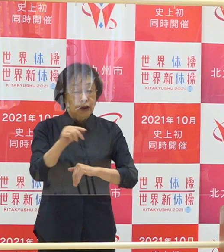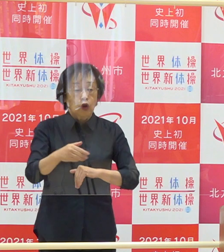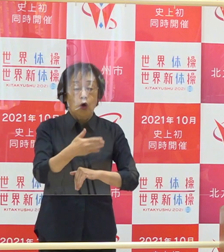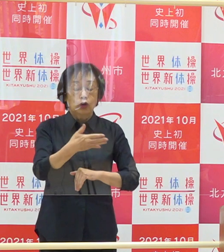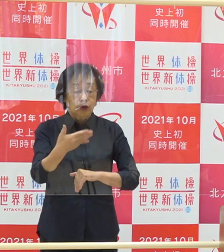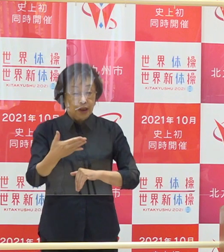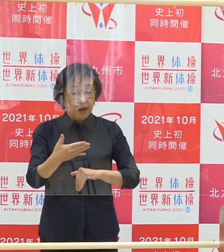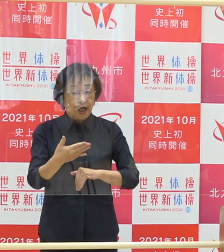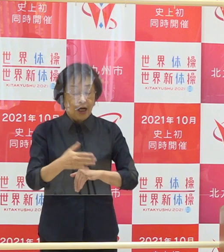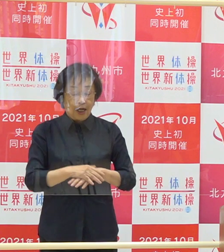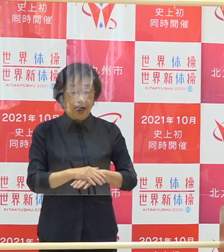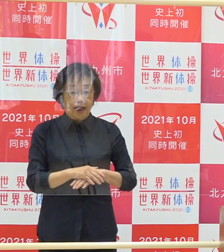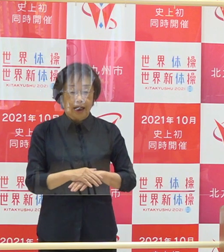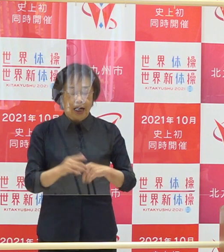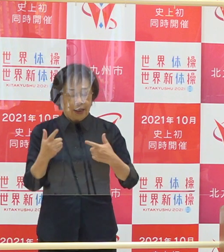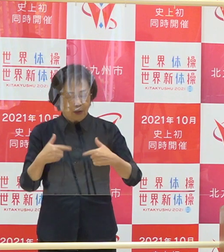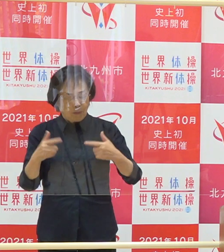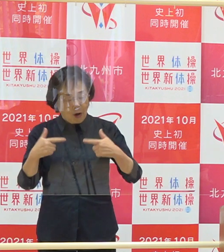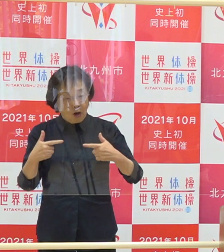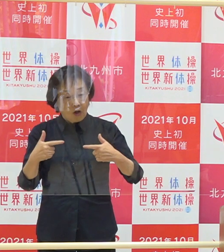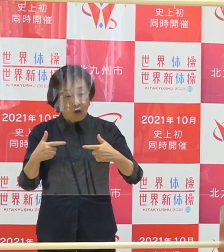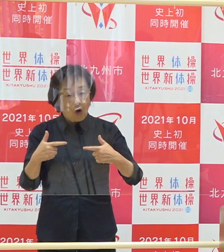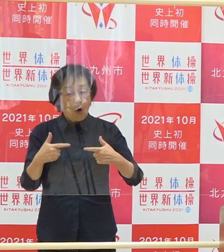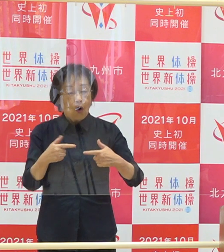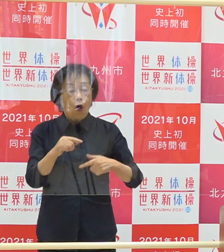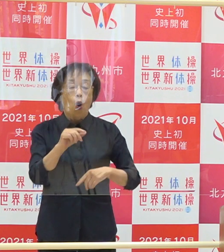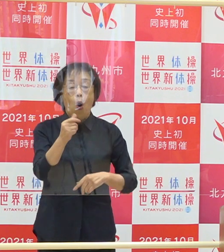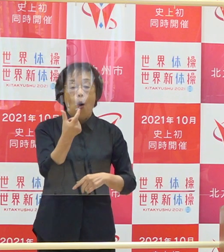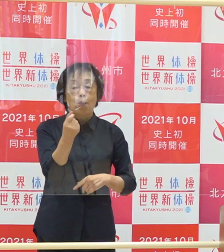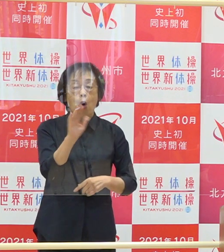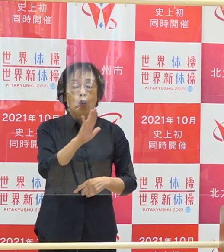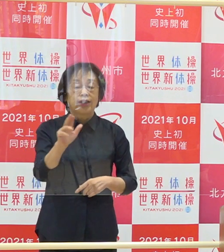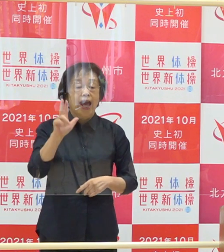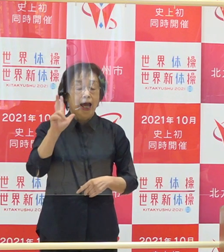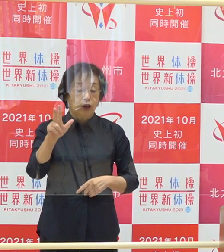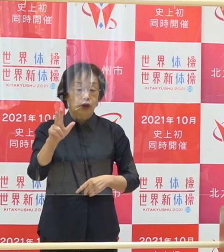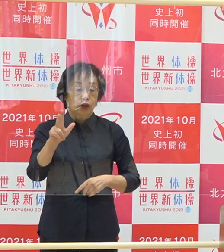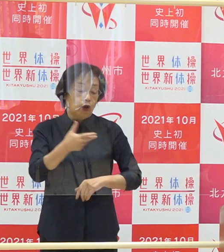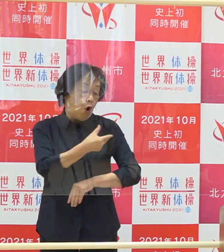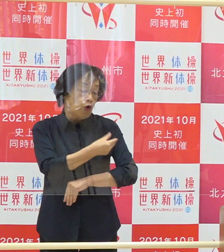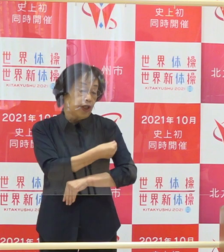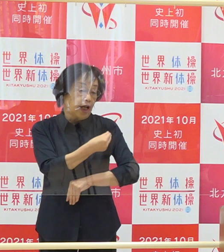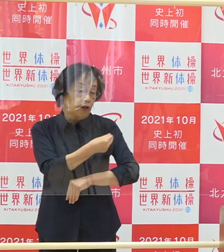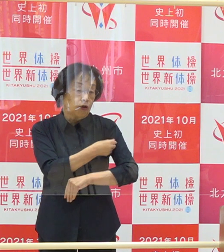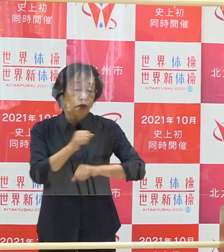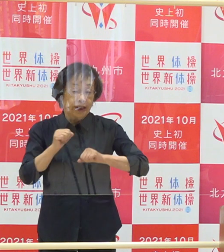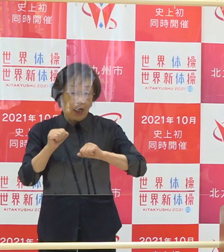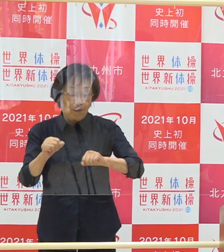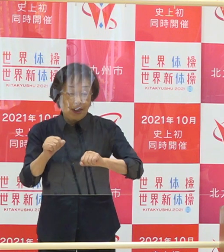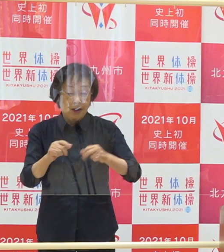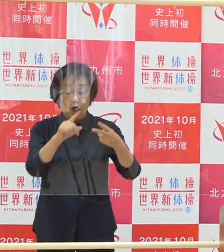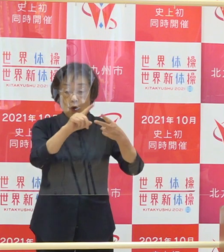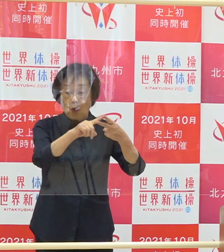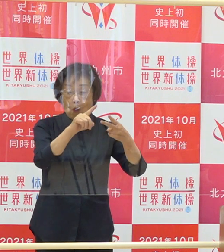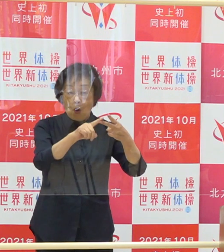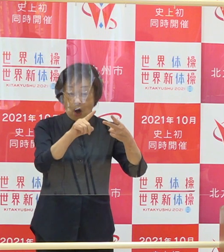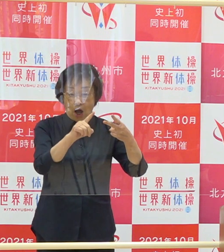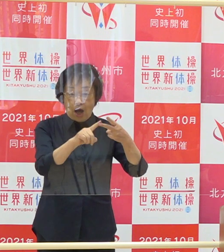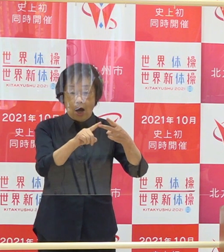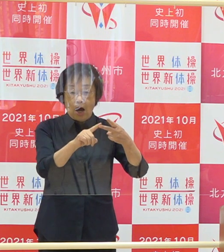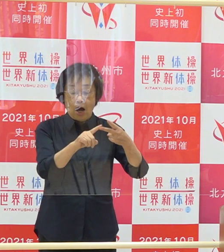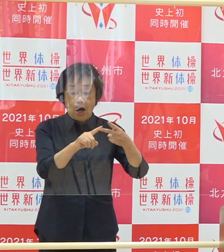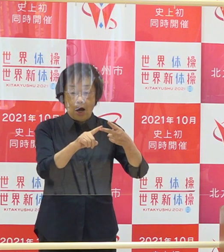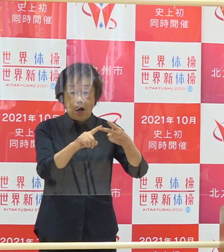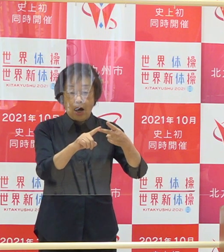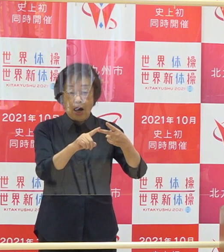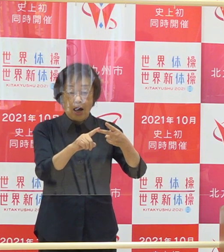にも、武田モデルナ社製のワクチン接種を行っております。こちらは平日夜間の接種です